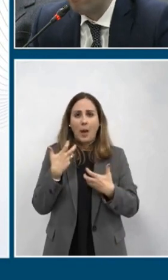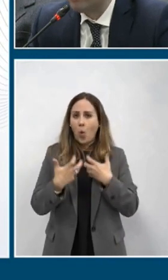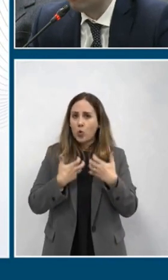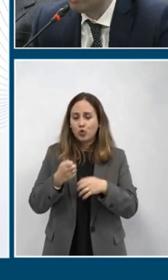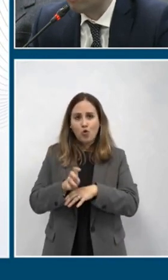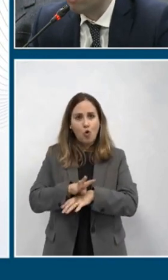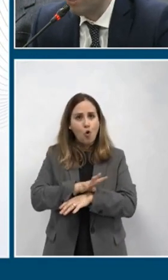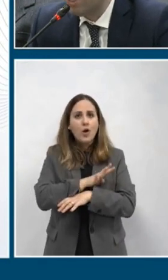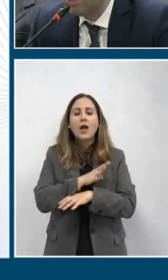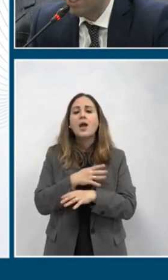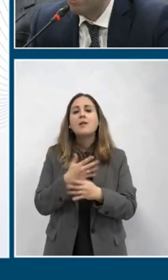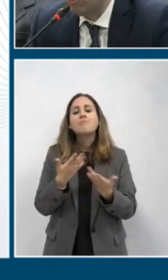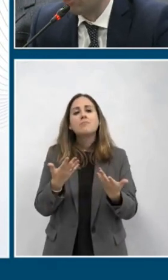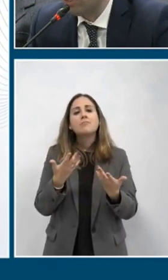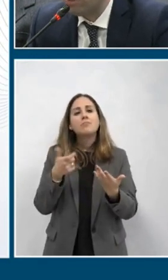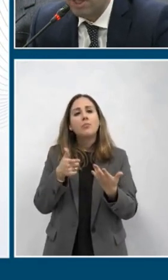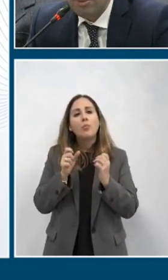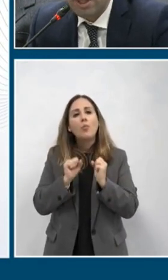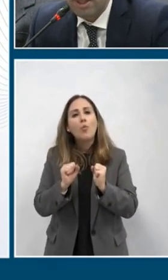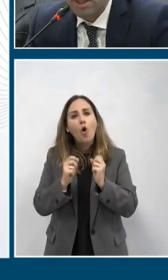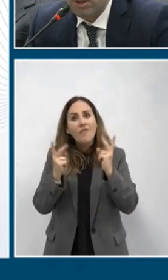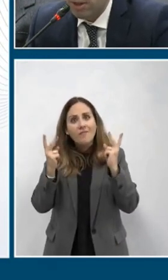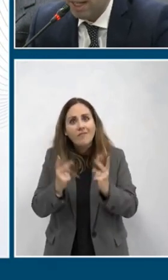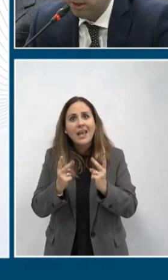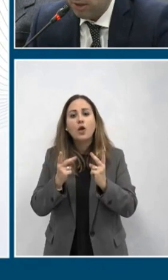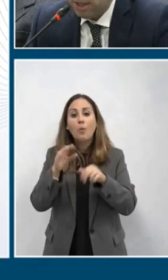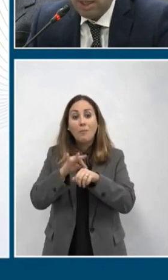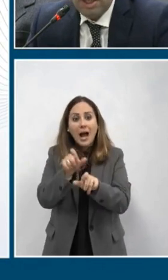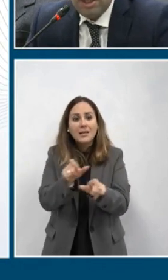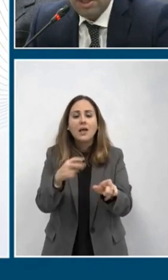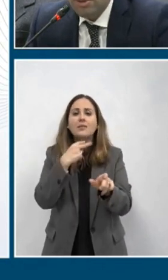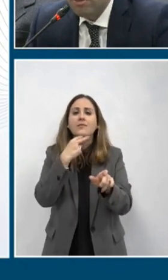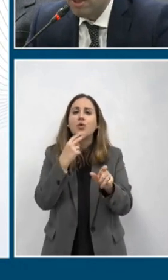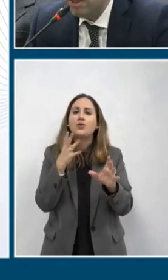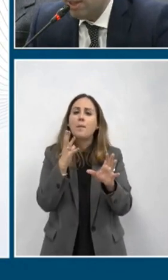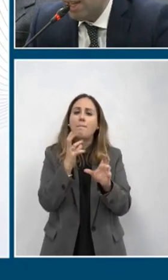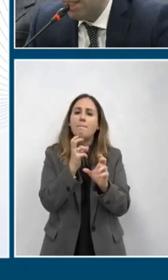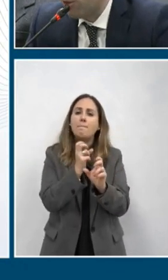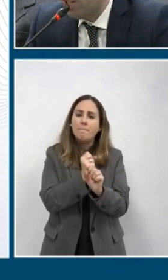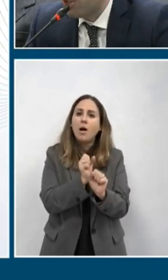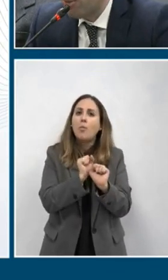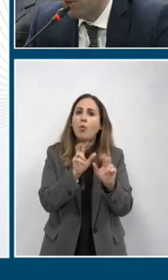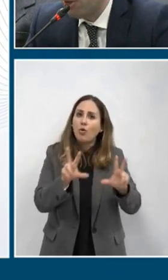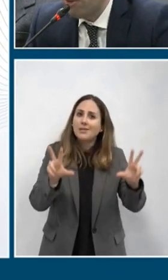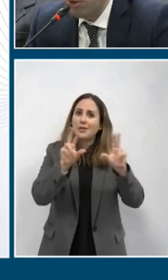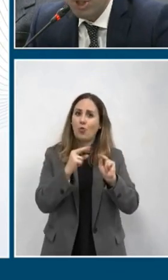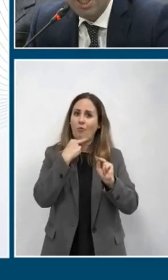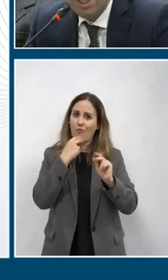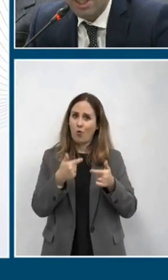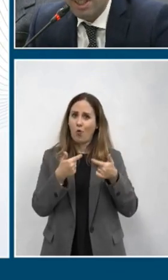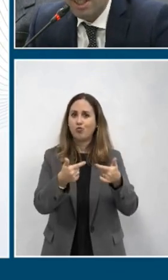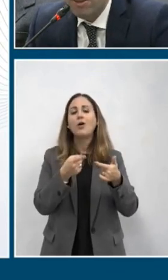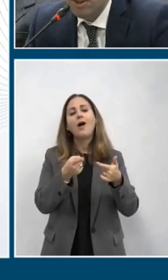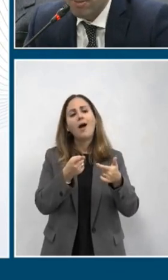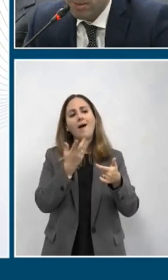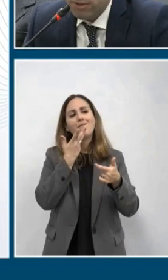davvero c'è la possibilità di dare la voce a pazienti che non all'anno adesso la lasciamo a loro la